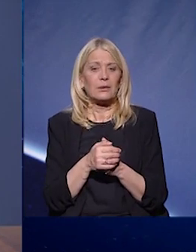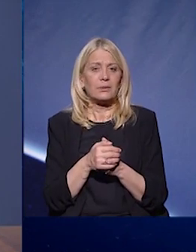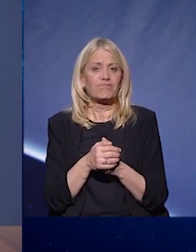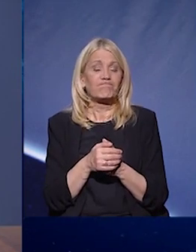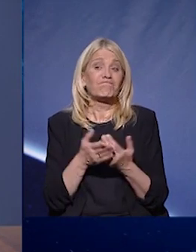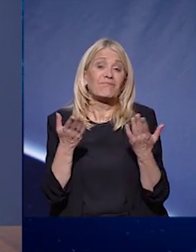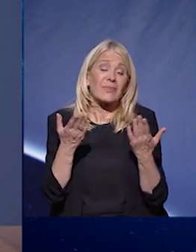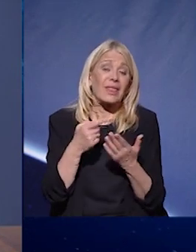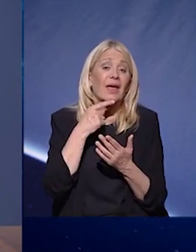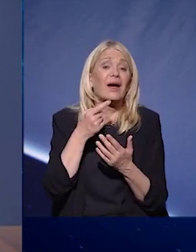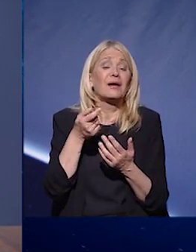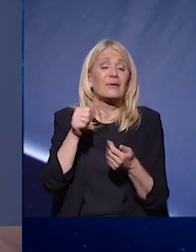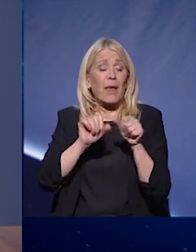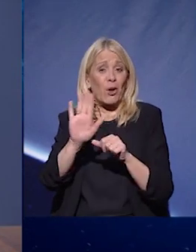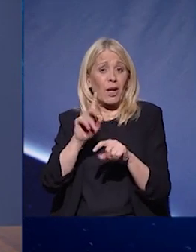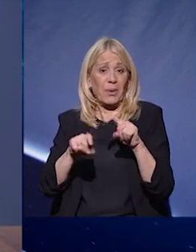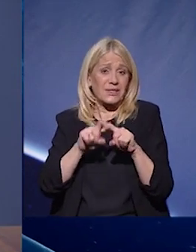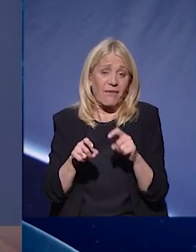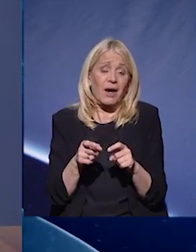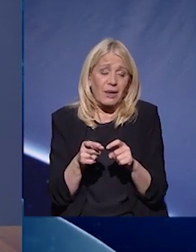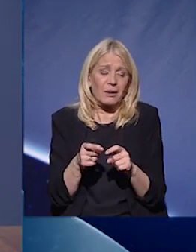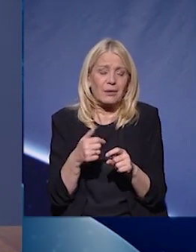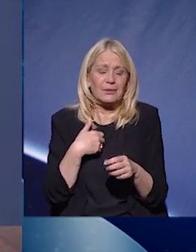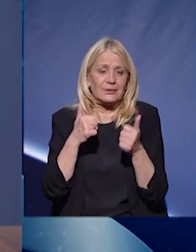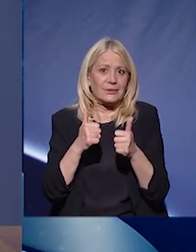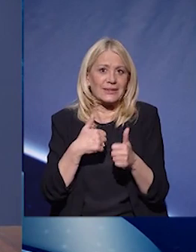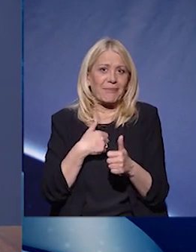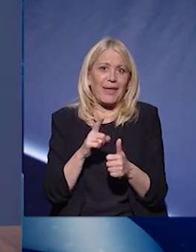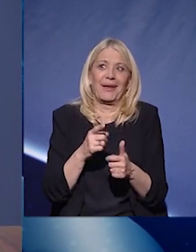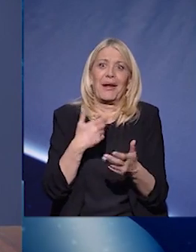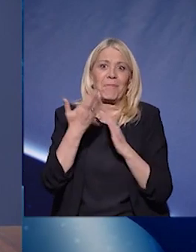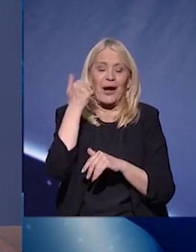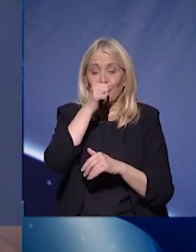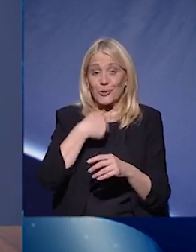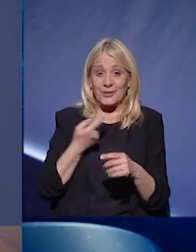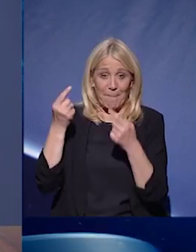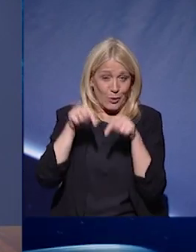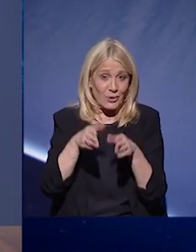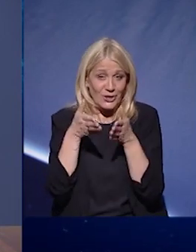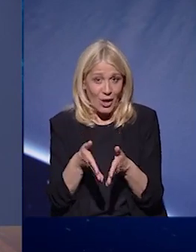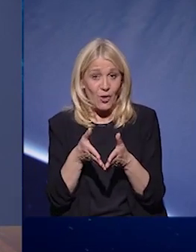to su ipak laboratorijske stvari, što sad sam neposredno pre nego što sam došao ovde,